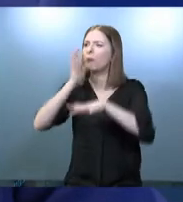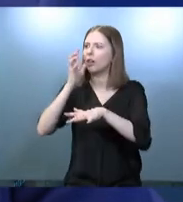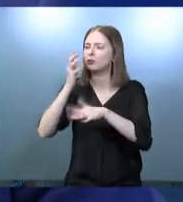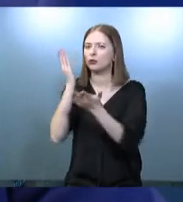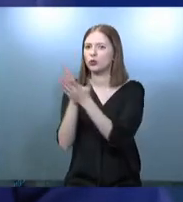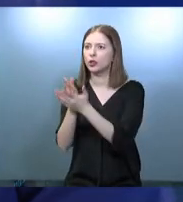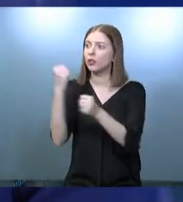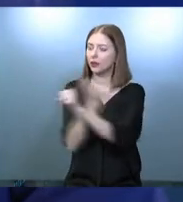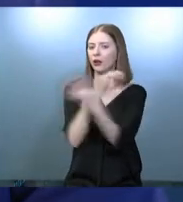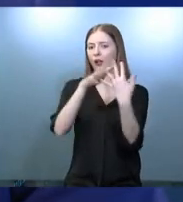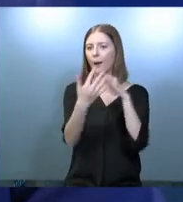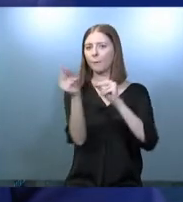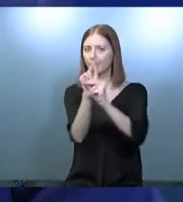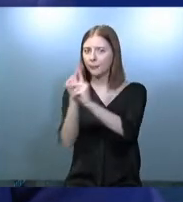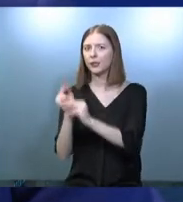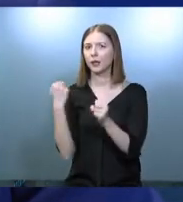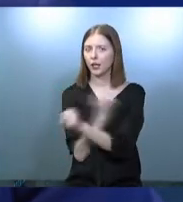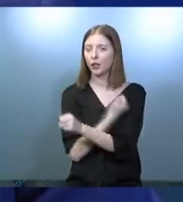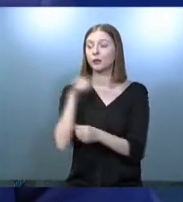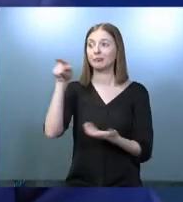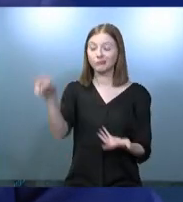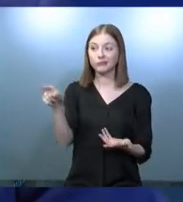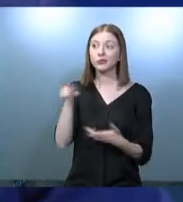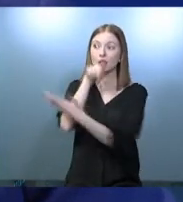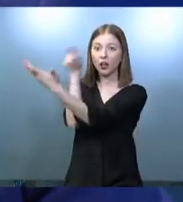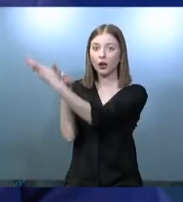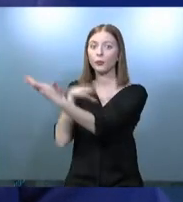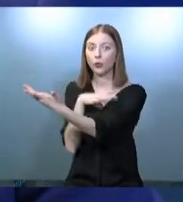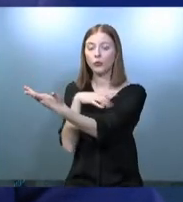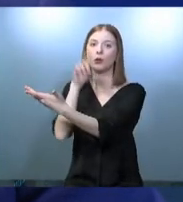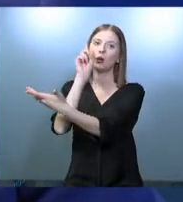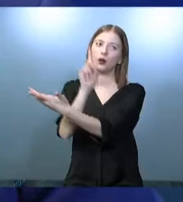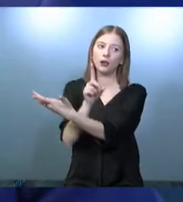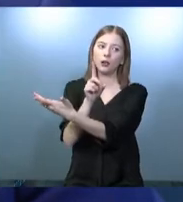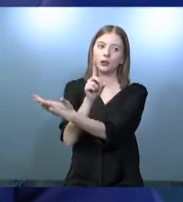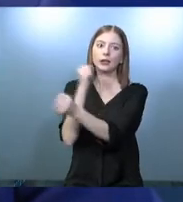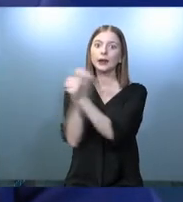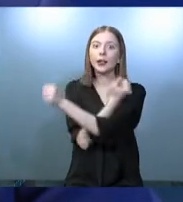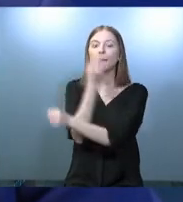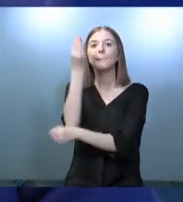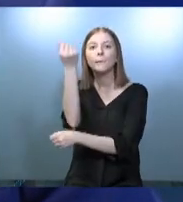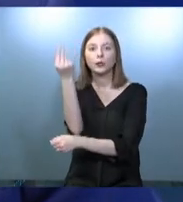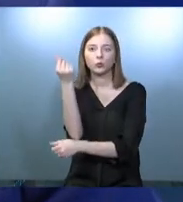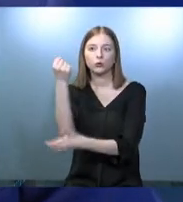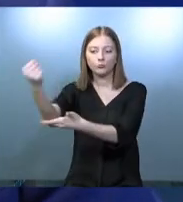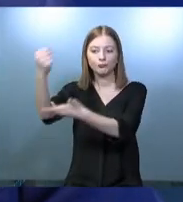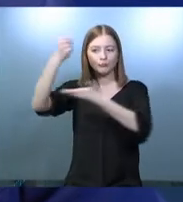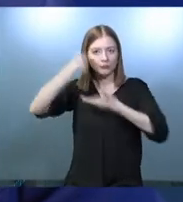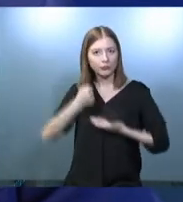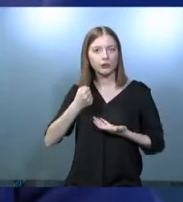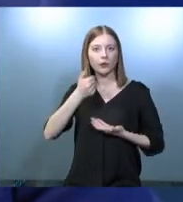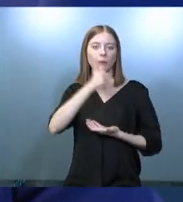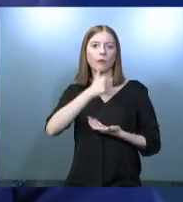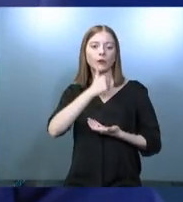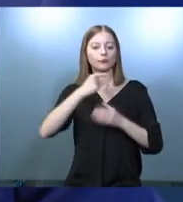kaimą tvarkyti. Kaip jį patvarkyti iš tikrųjų, tai turėtų būti lėšos skiriamas daugiau, atsižvelgti ir kaimai, į